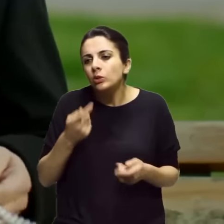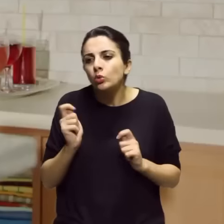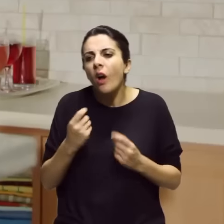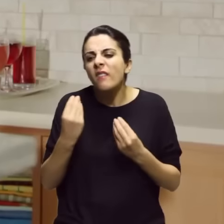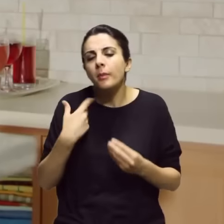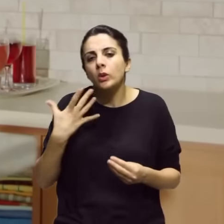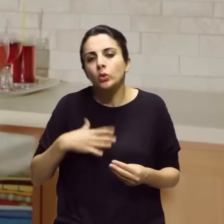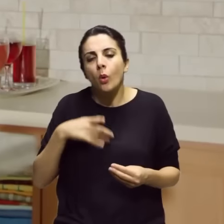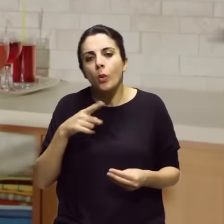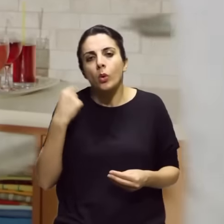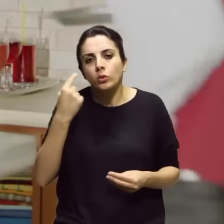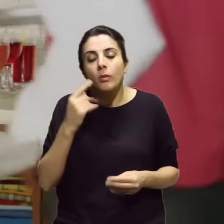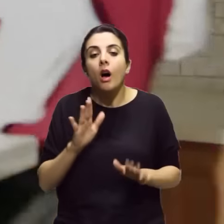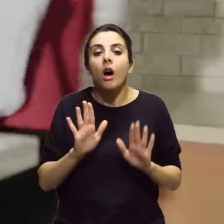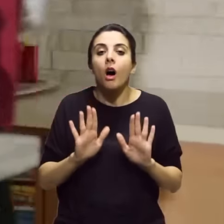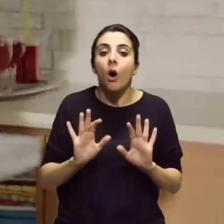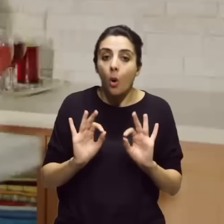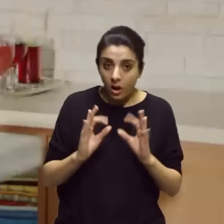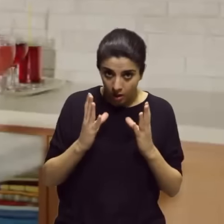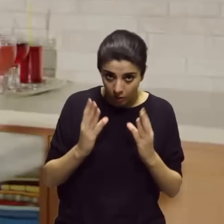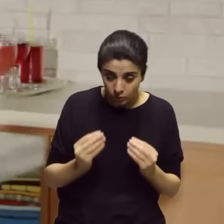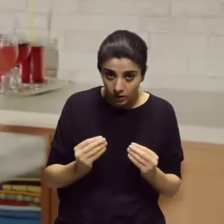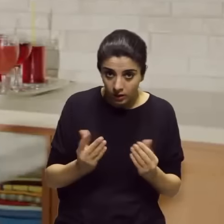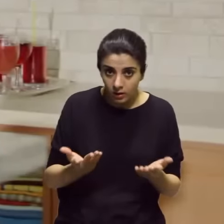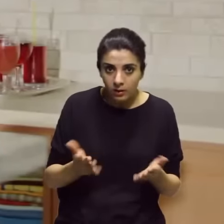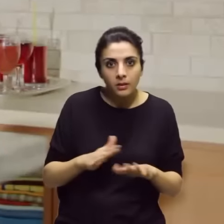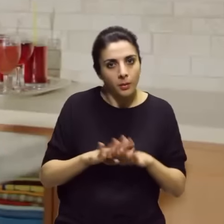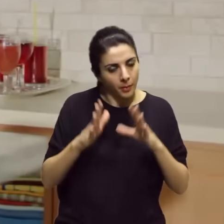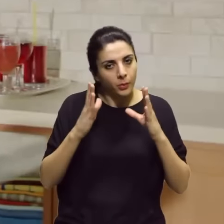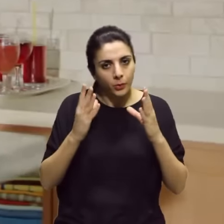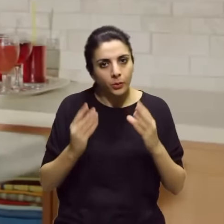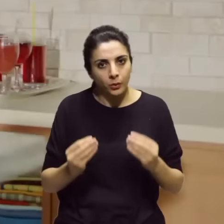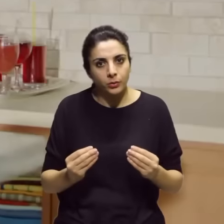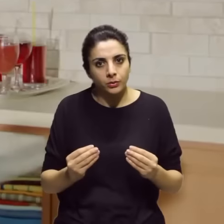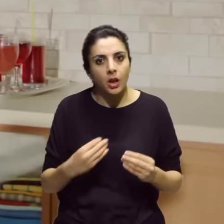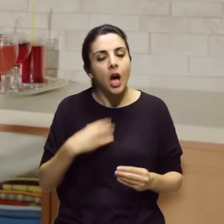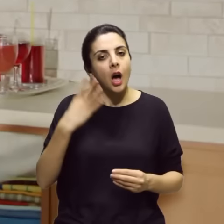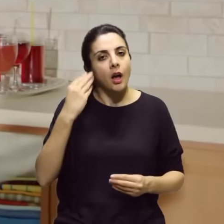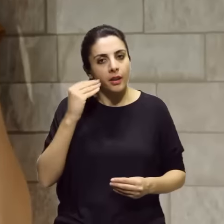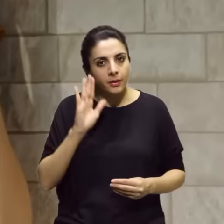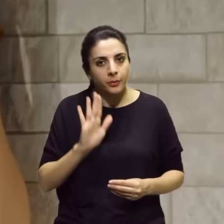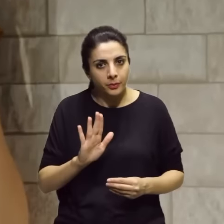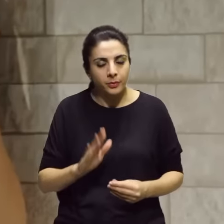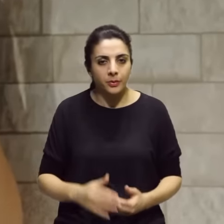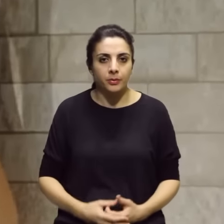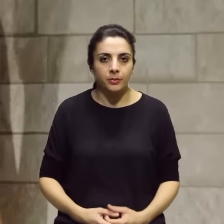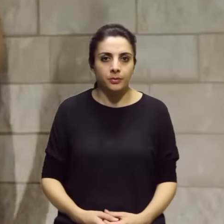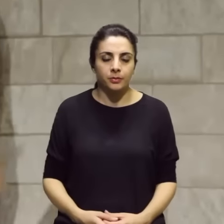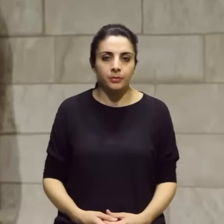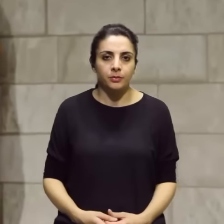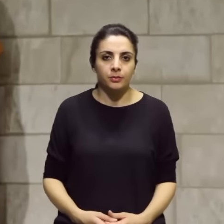sürmekti. Ha öyle mi? Peki. Anladım.